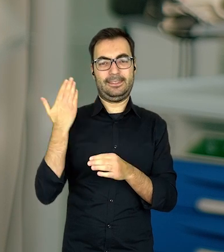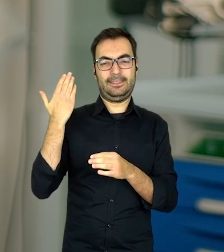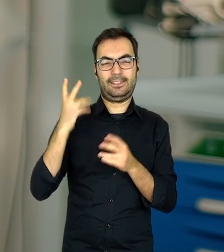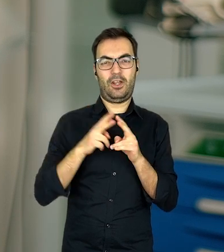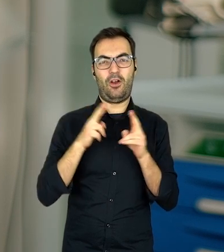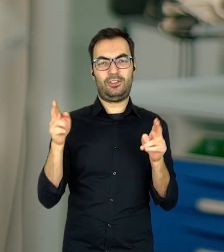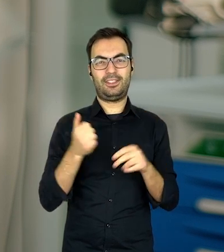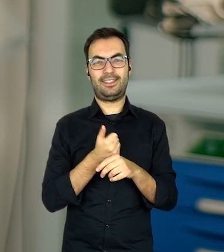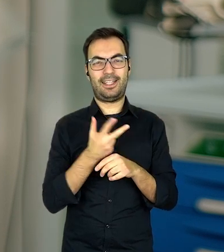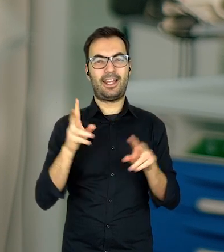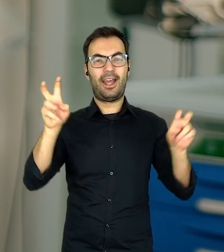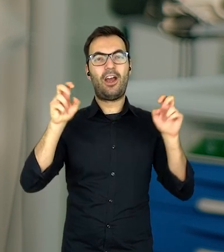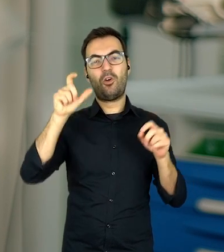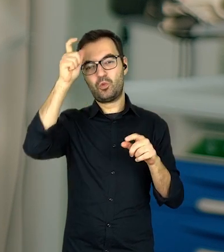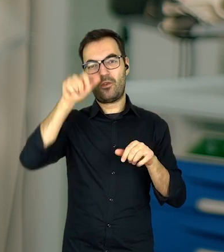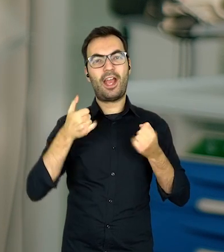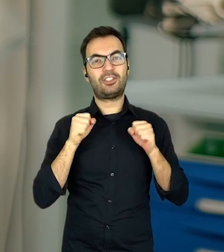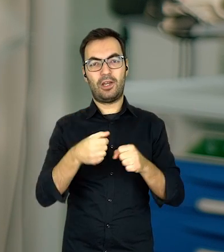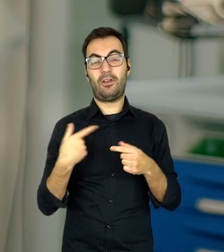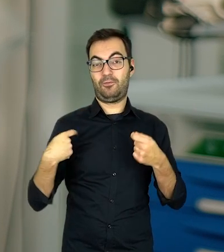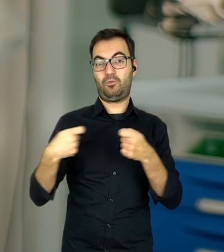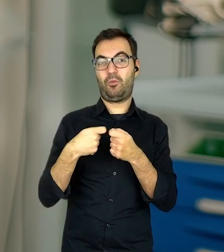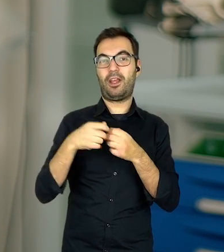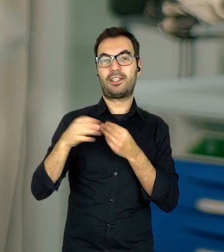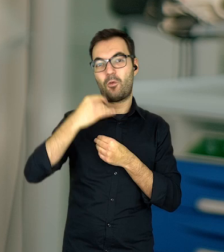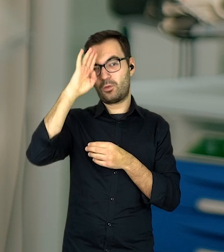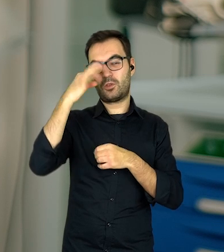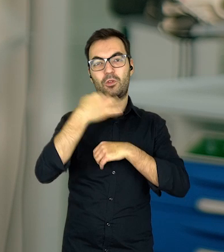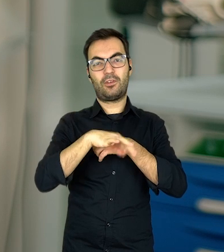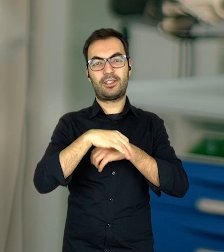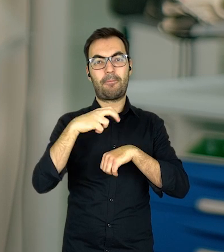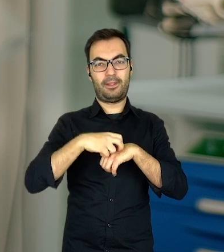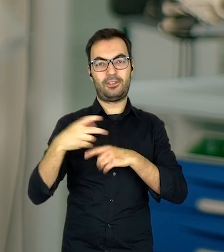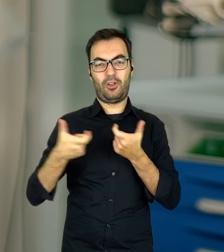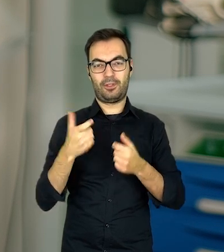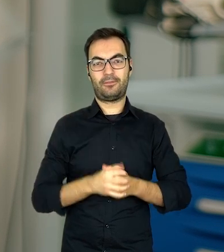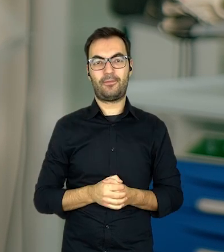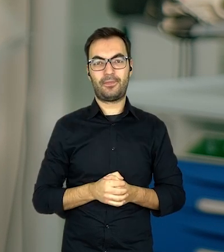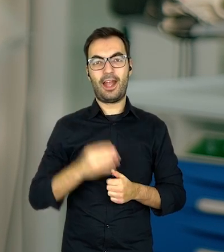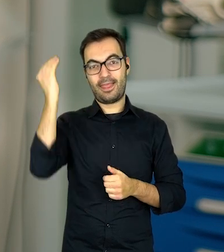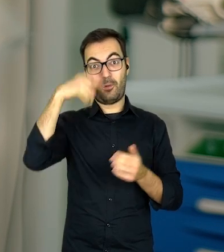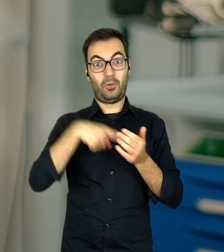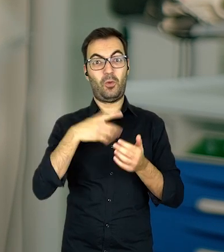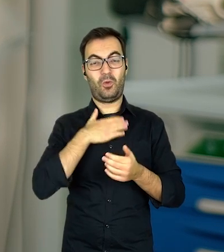jednym z poprzednich odcinków cyklu Jak działa człowiek, który realizuję we współpracy z Łódzkim Uniwersytetem